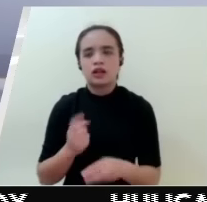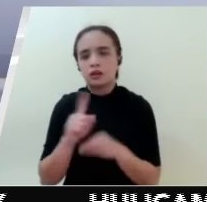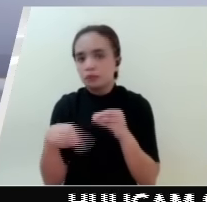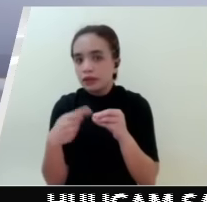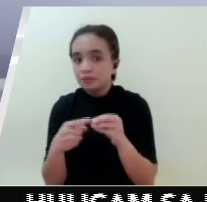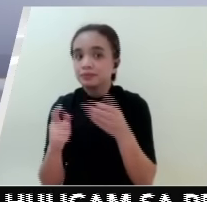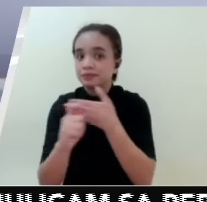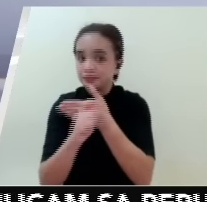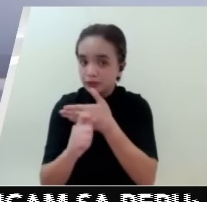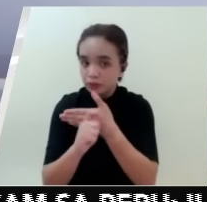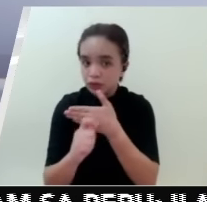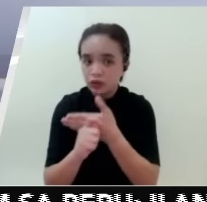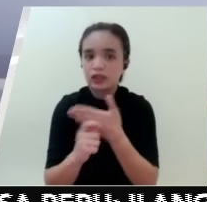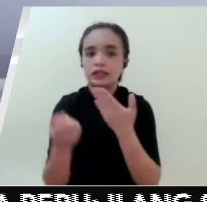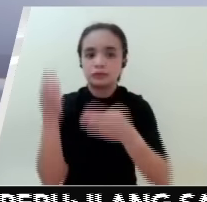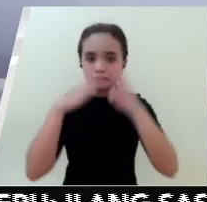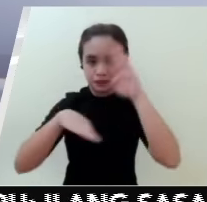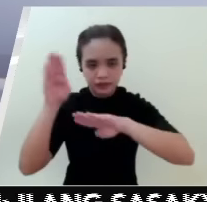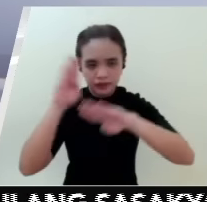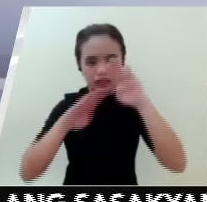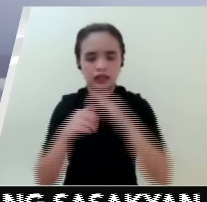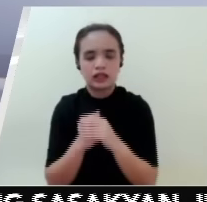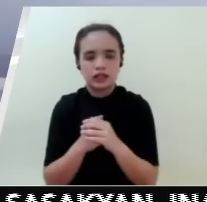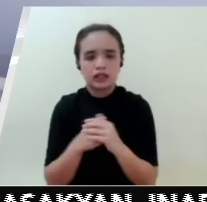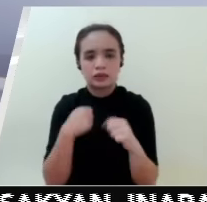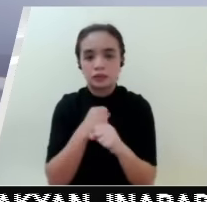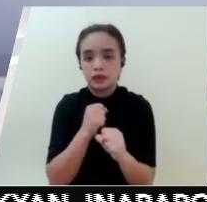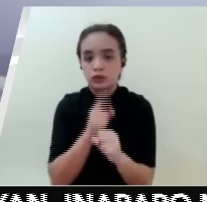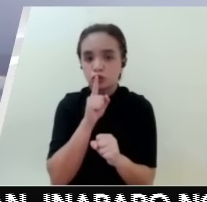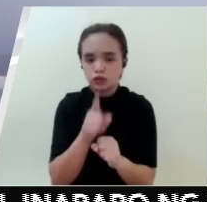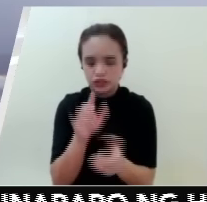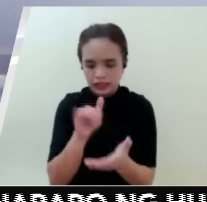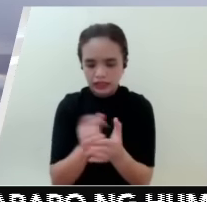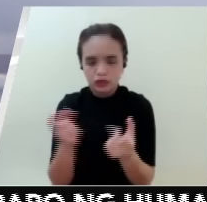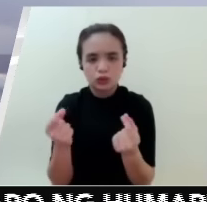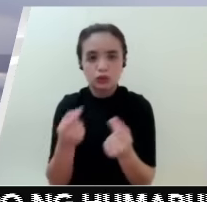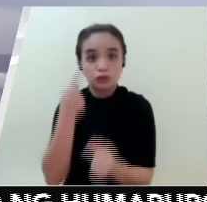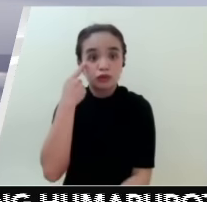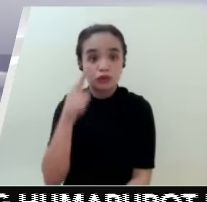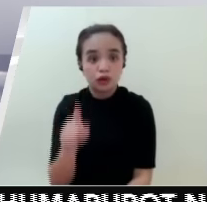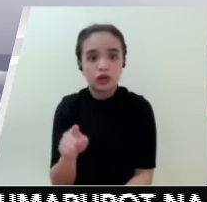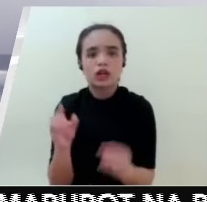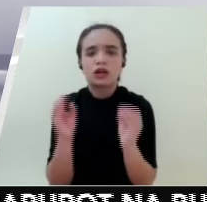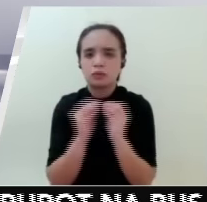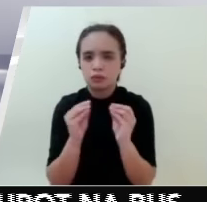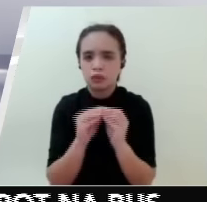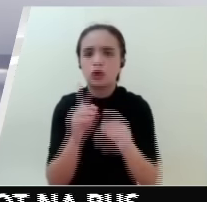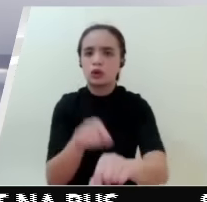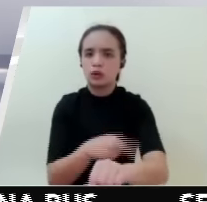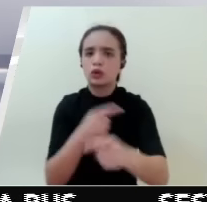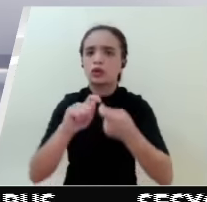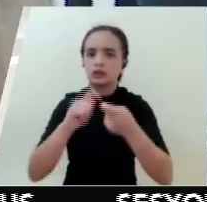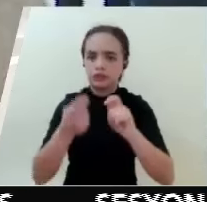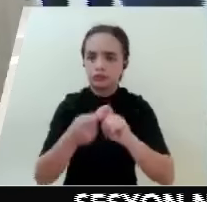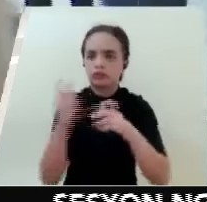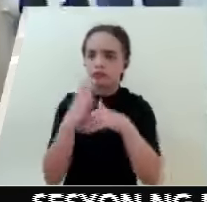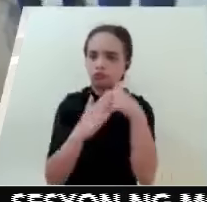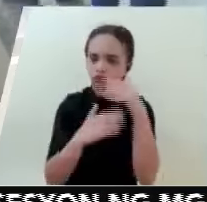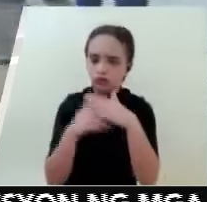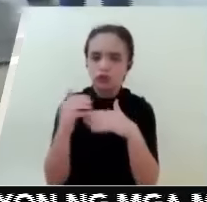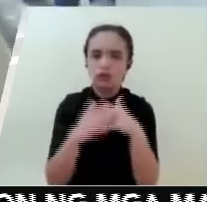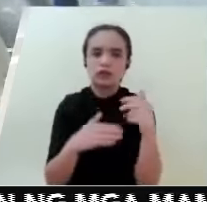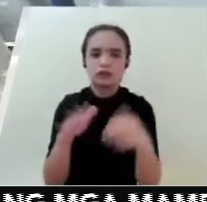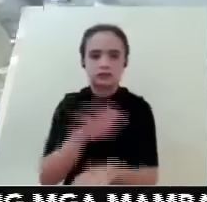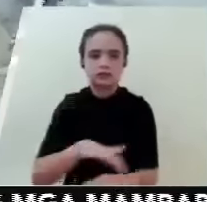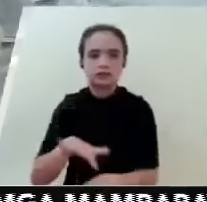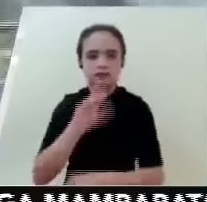rest assured na yung ginagawa po namin ito ay para sa mas long-term convenience para sa kanila. Para sa